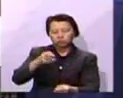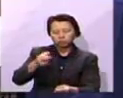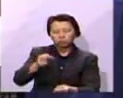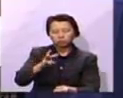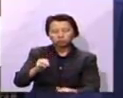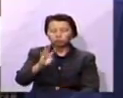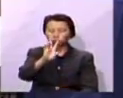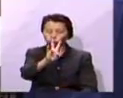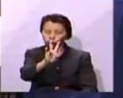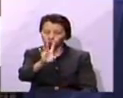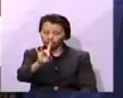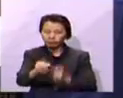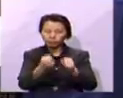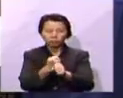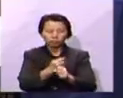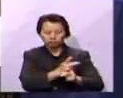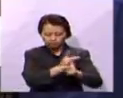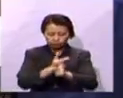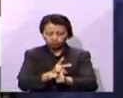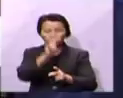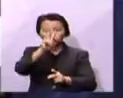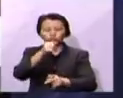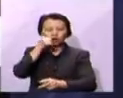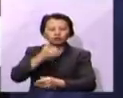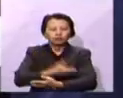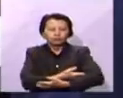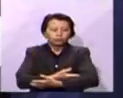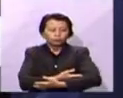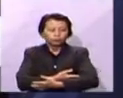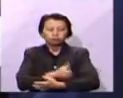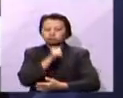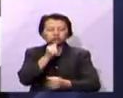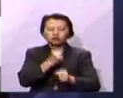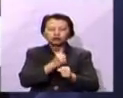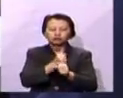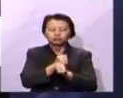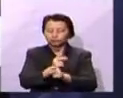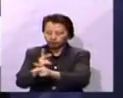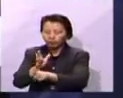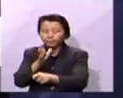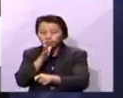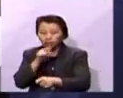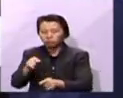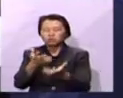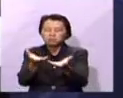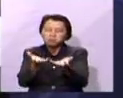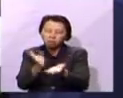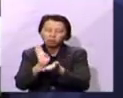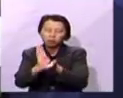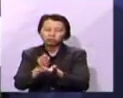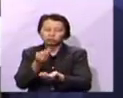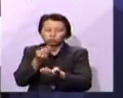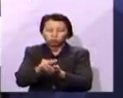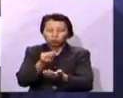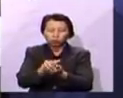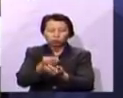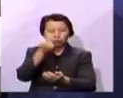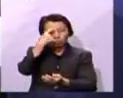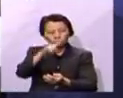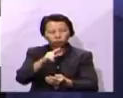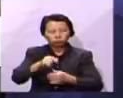78 tahun, kini dijaga oleh kedua anak perempuannya yang tidak bekerja. Dia amat memerlukan bantuan kewangan